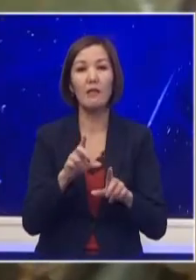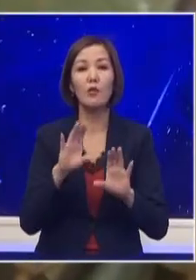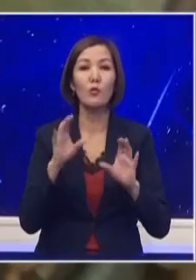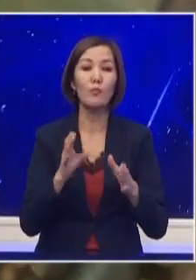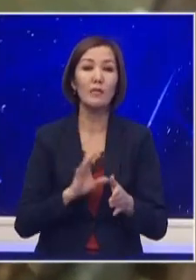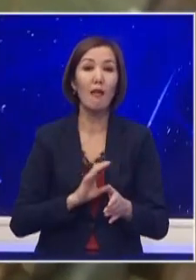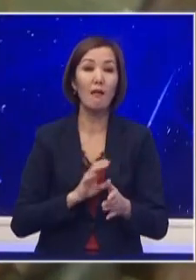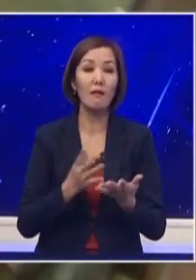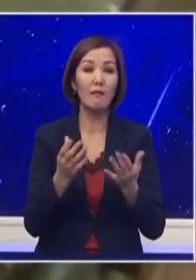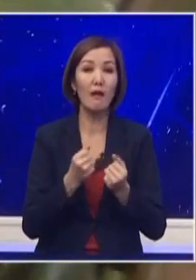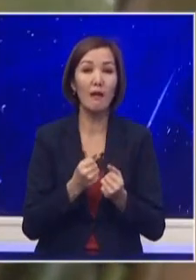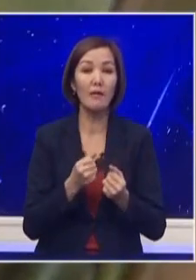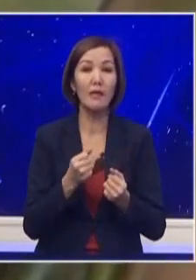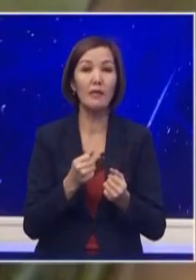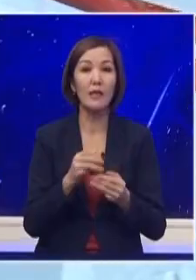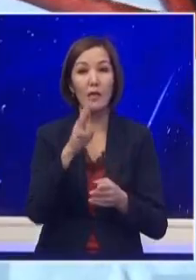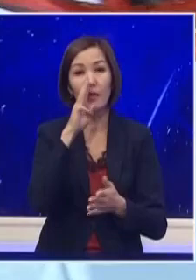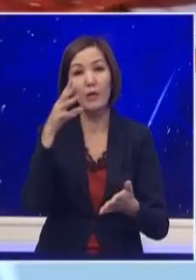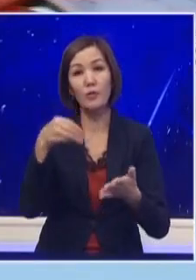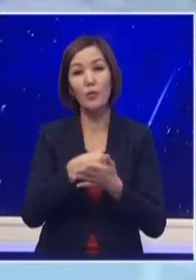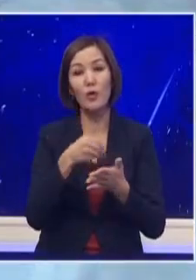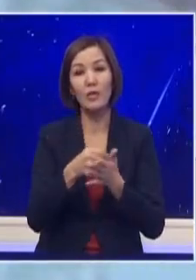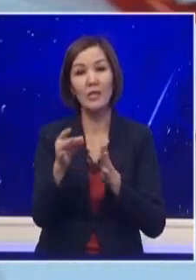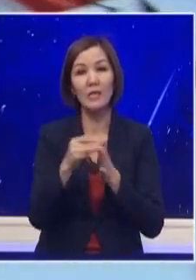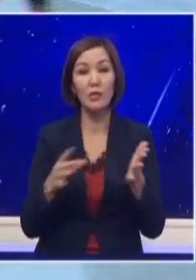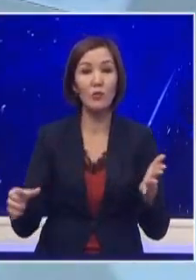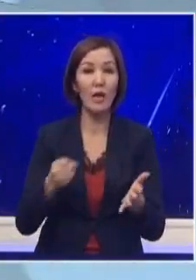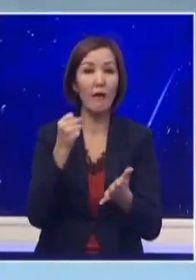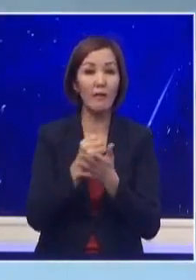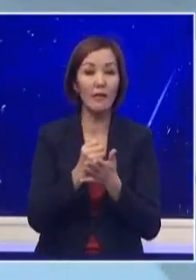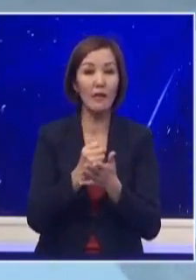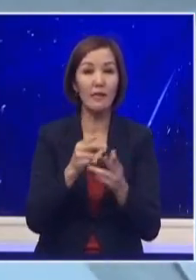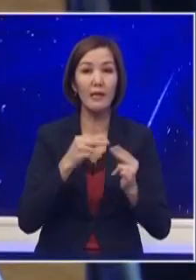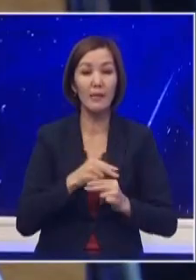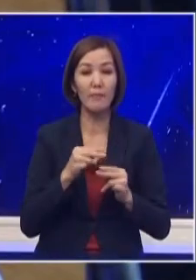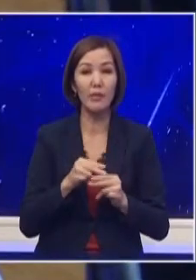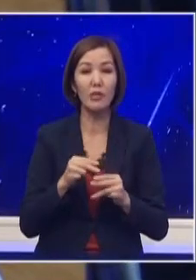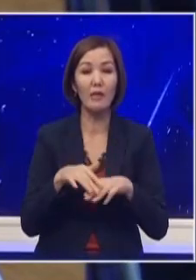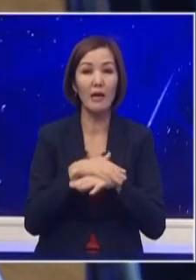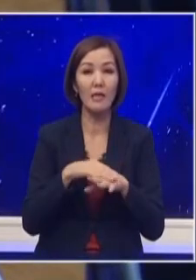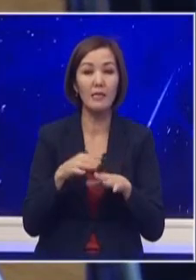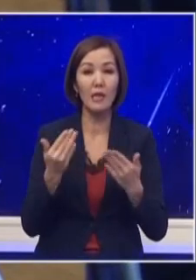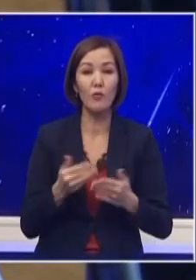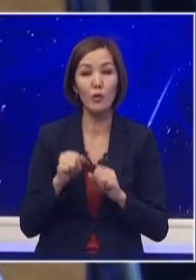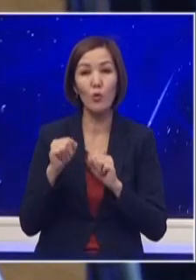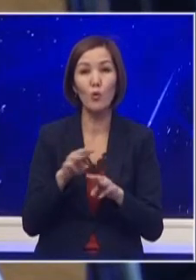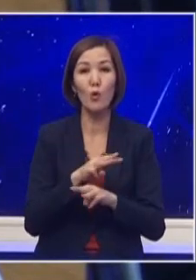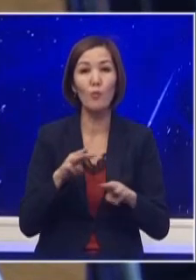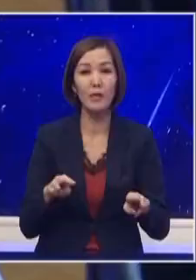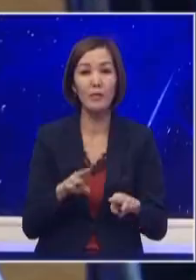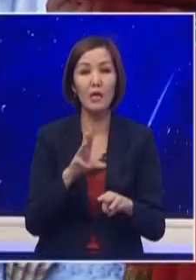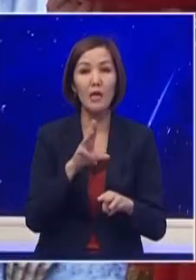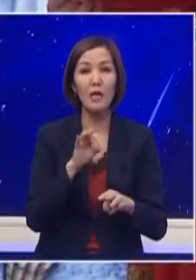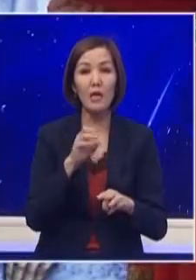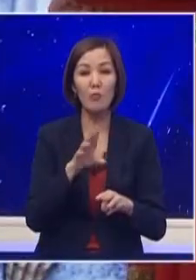көп балалы аналарға берілетін жәрдемақы автоматты түрде тағайындалмақ. Бұл туралы еңбек және халықты әлеуметтік қорғау вице-министр Ербол